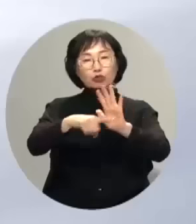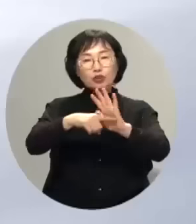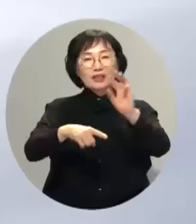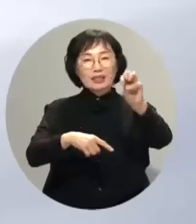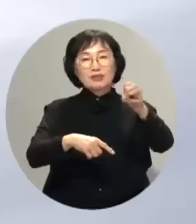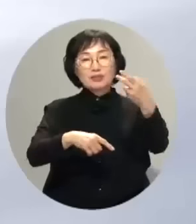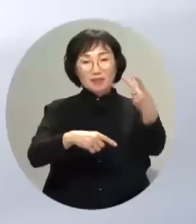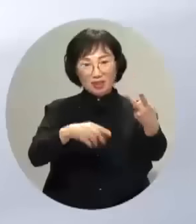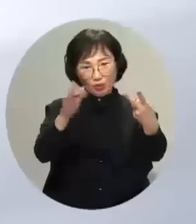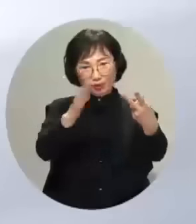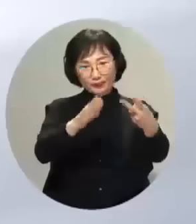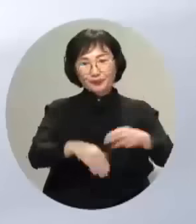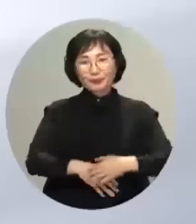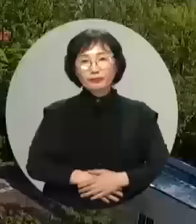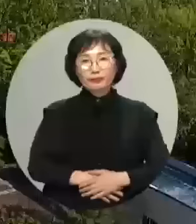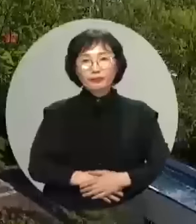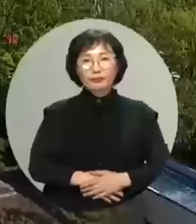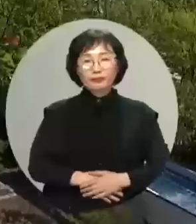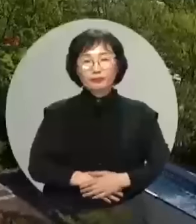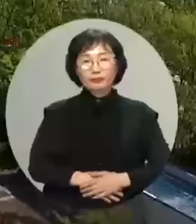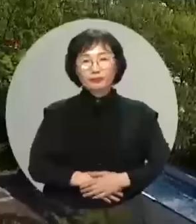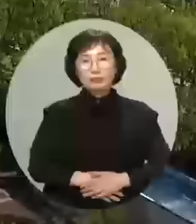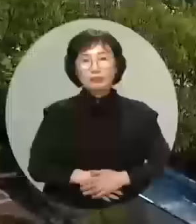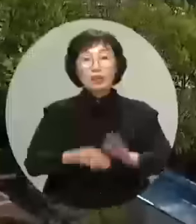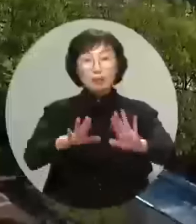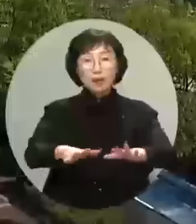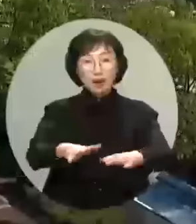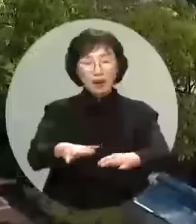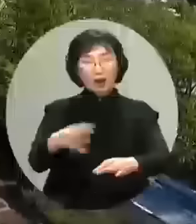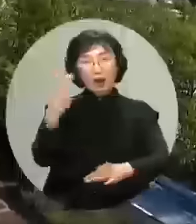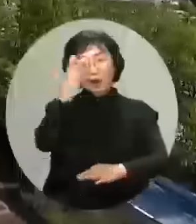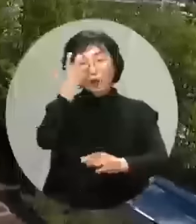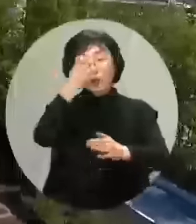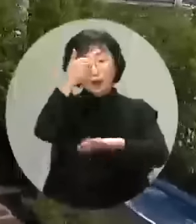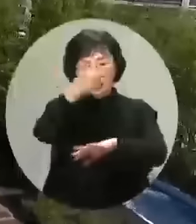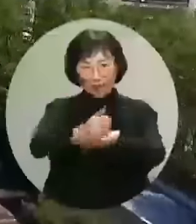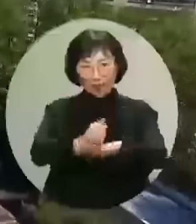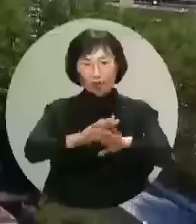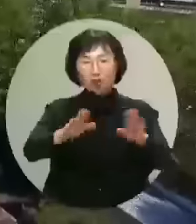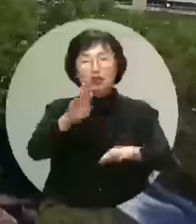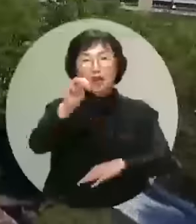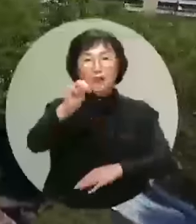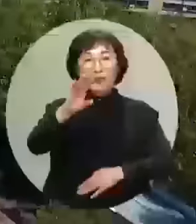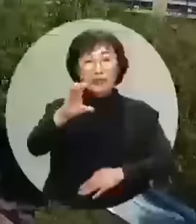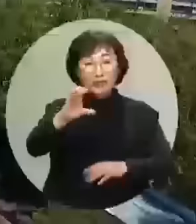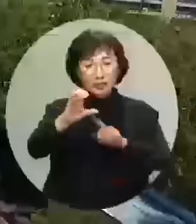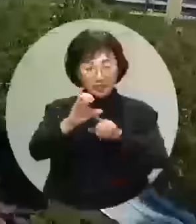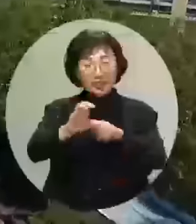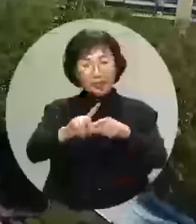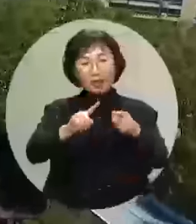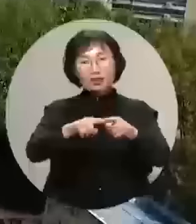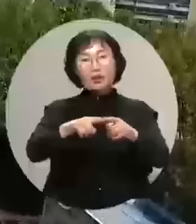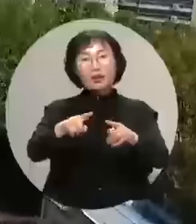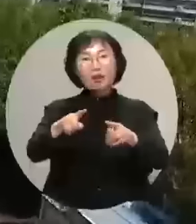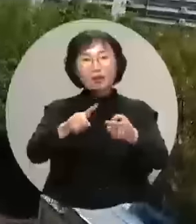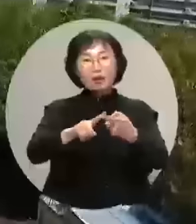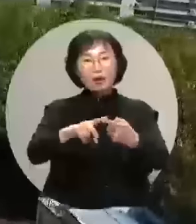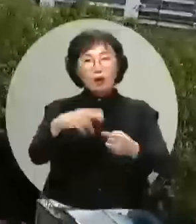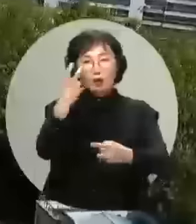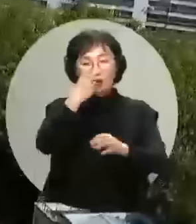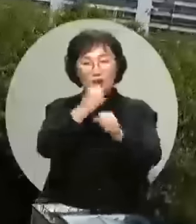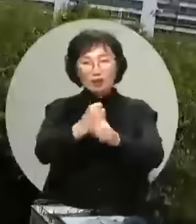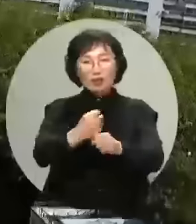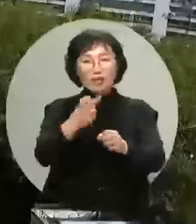32% 있습니다 이번 여론 조사는 전주 MBC 코리아 리서치에 의뢰해 지난 12일부터